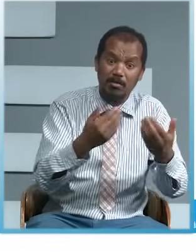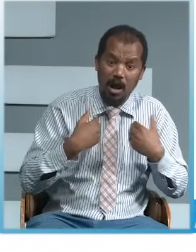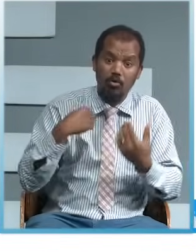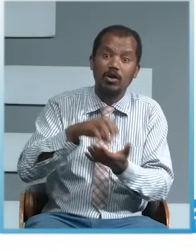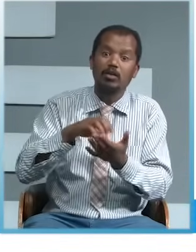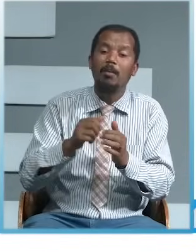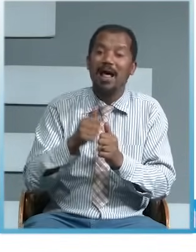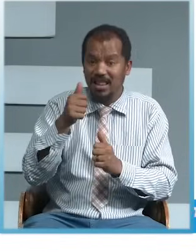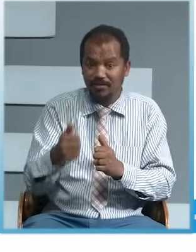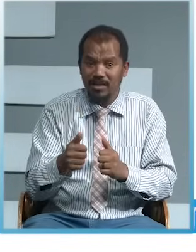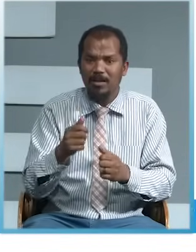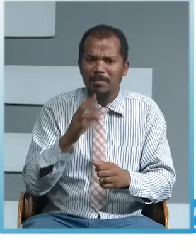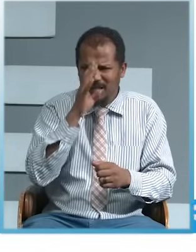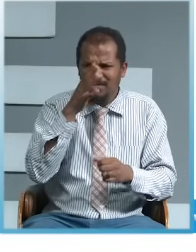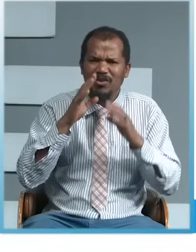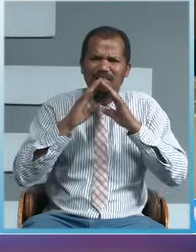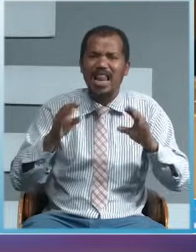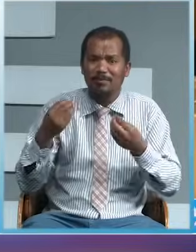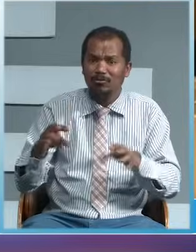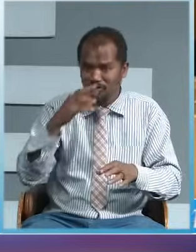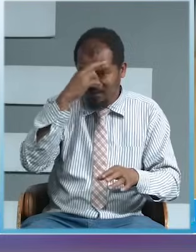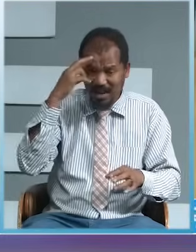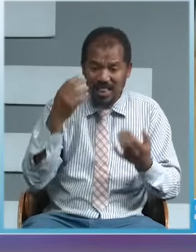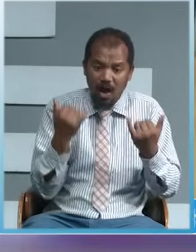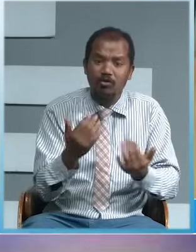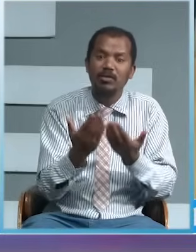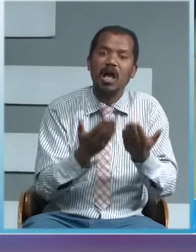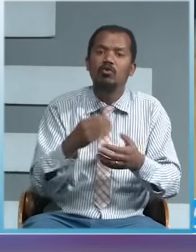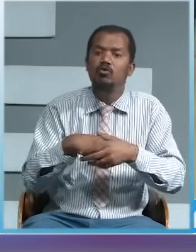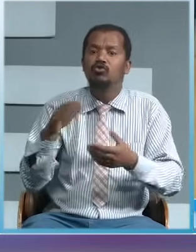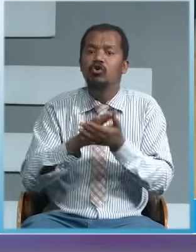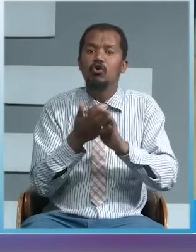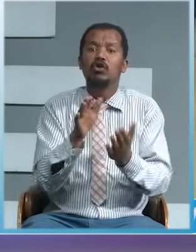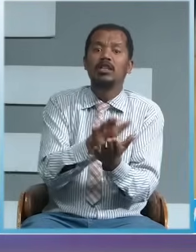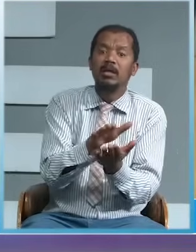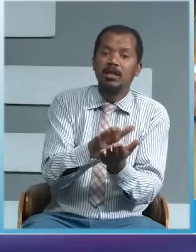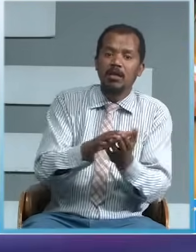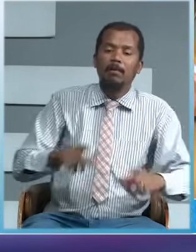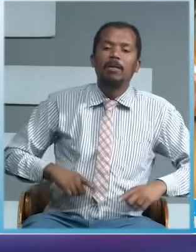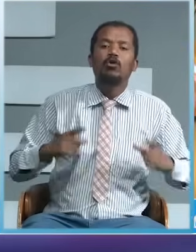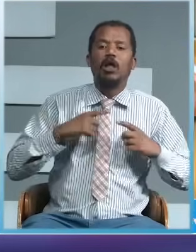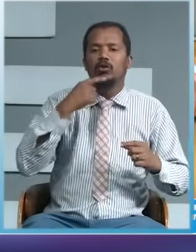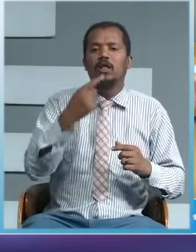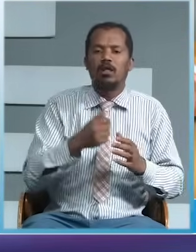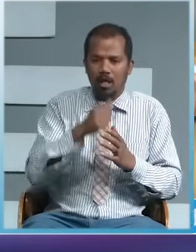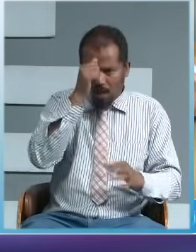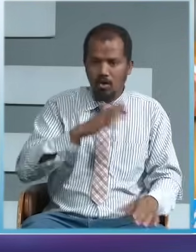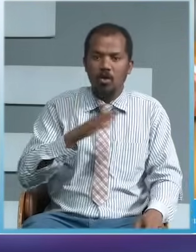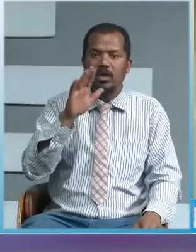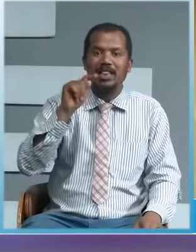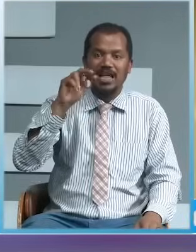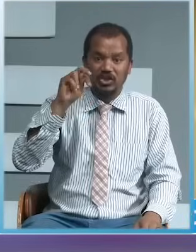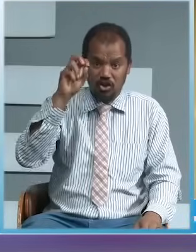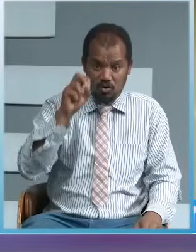እየሰጠባቸው ካሉ ከተሞች ባሻገር በተፈጠረው የሰላም ጦት ምክንያት አሁንም ከአገልግሎት ውጭ የሆኑ ትምህርት ቤቶች መኖራቸውን ገልጿል። አቶ